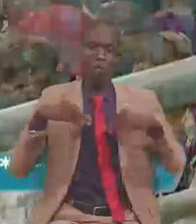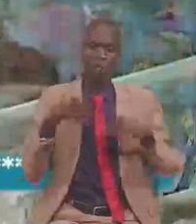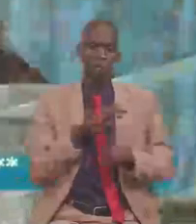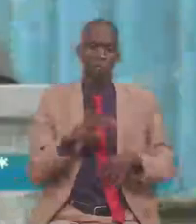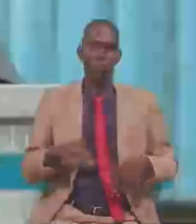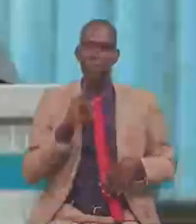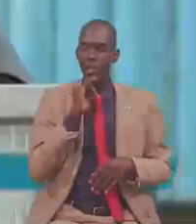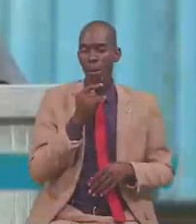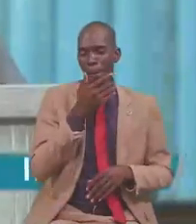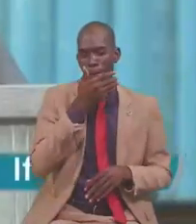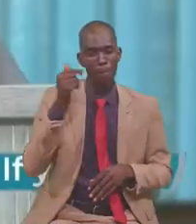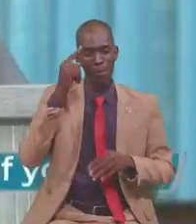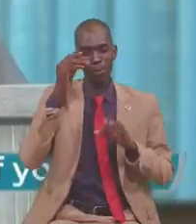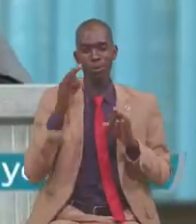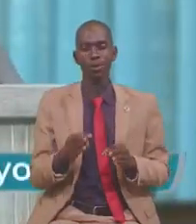Que